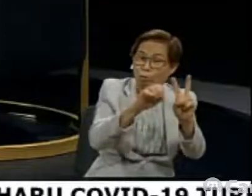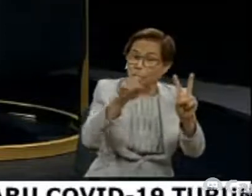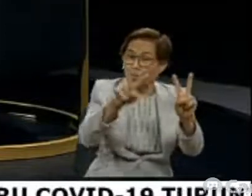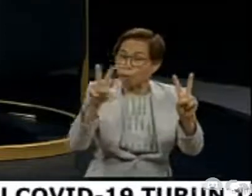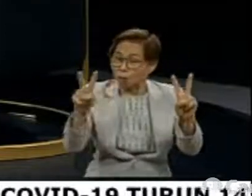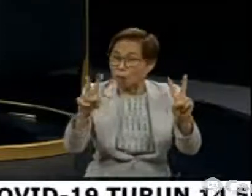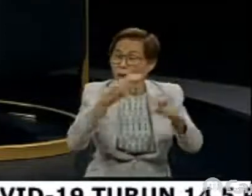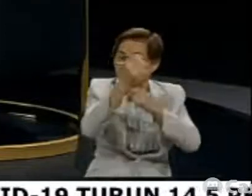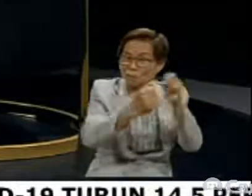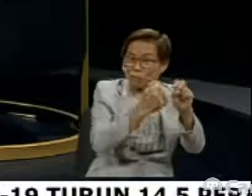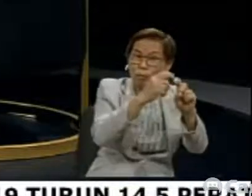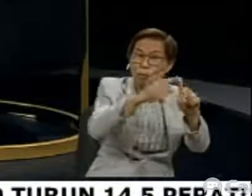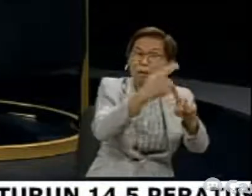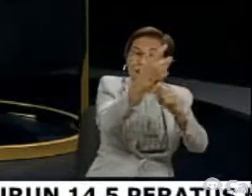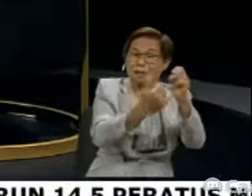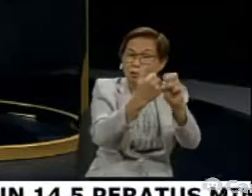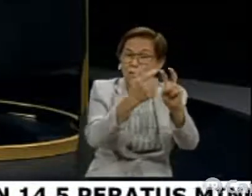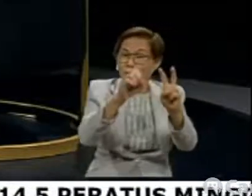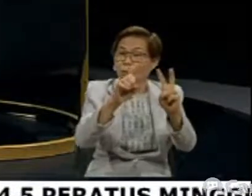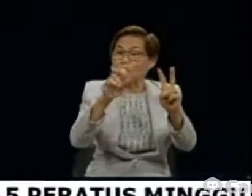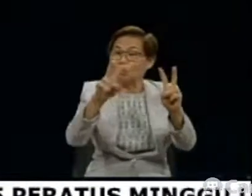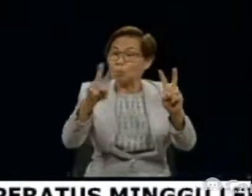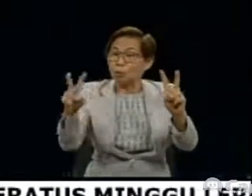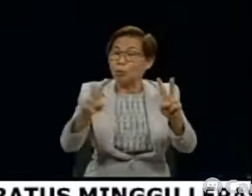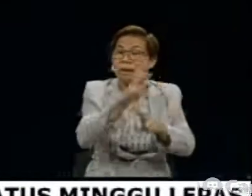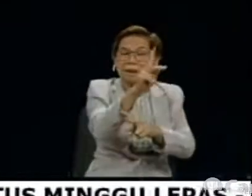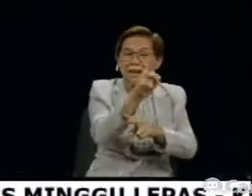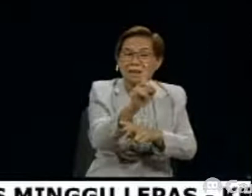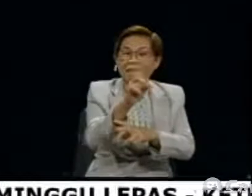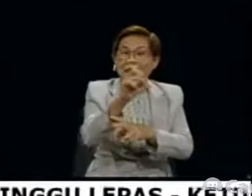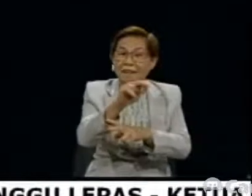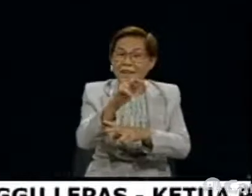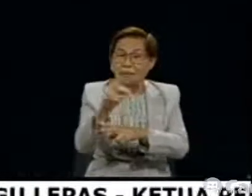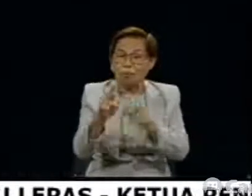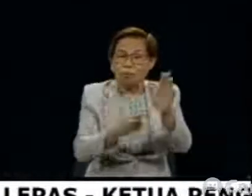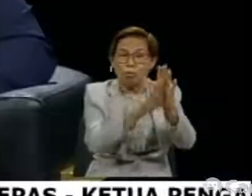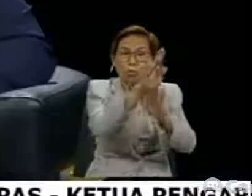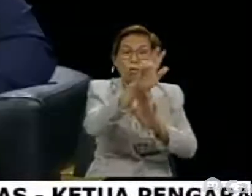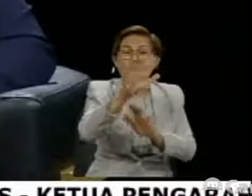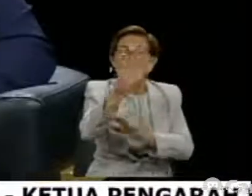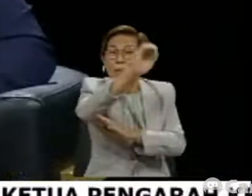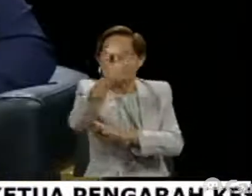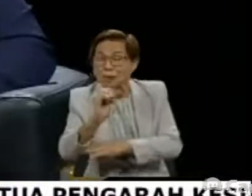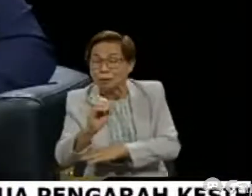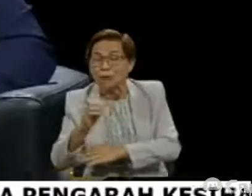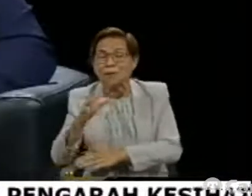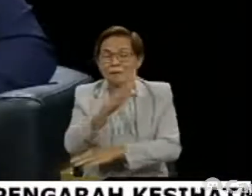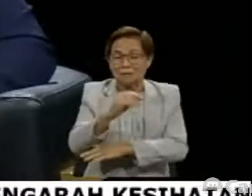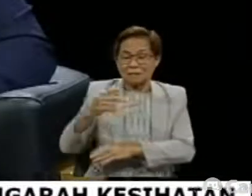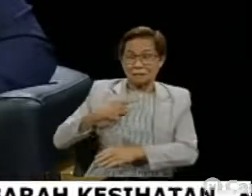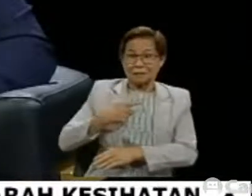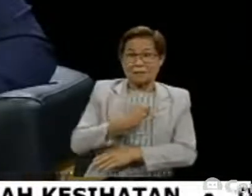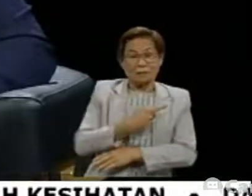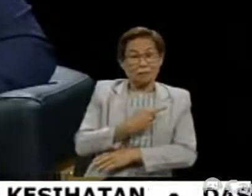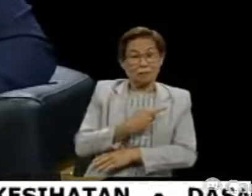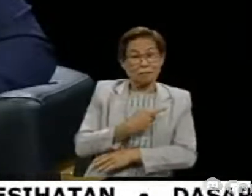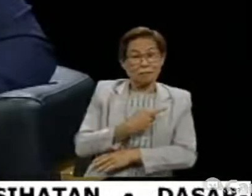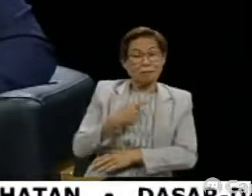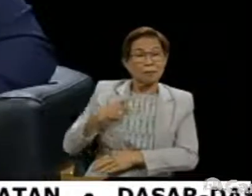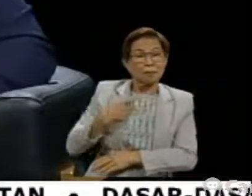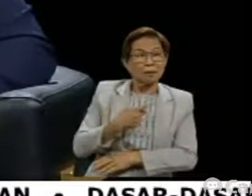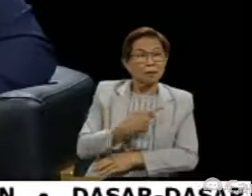2022 Laut qnq telah bertumbuh sebanyak demokratis dan kita berhak untuk